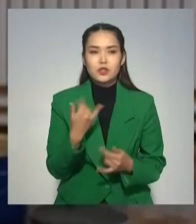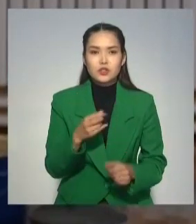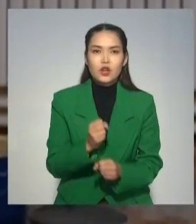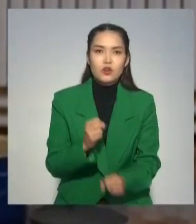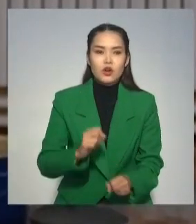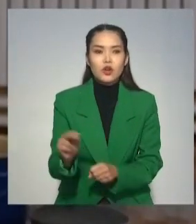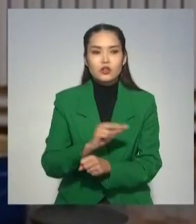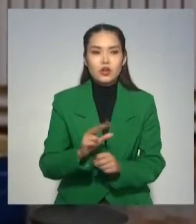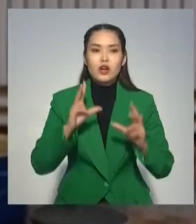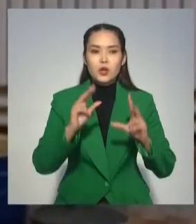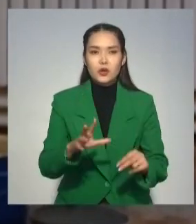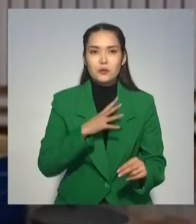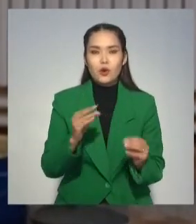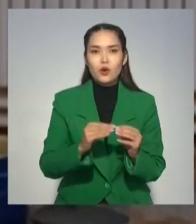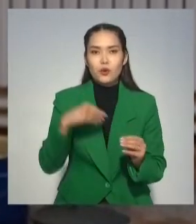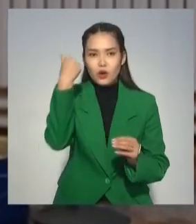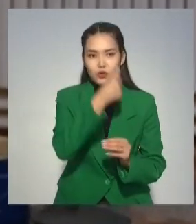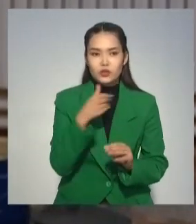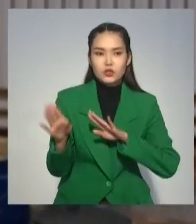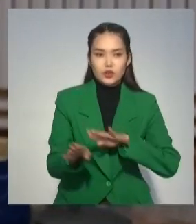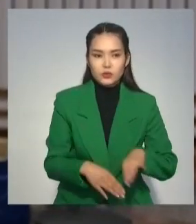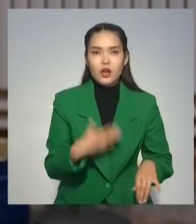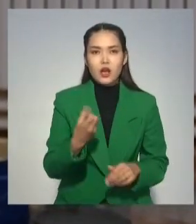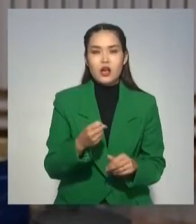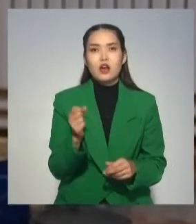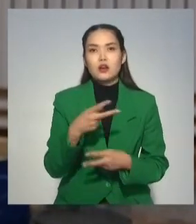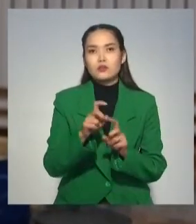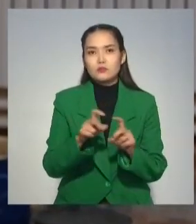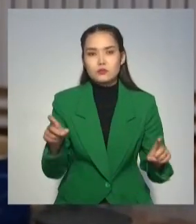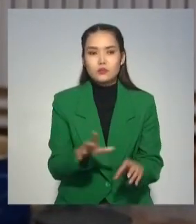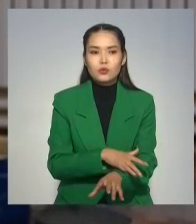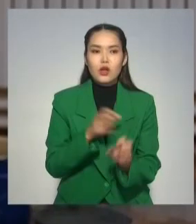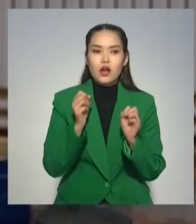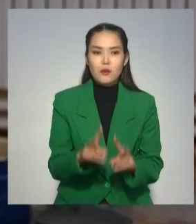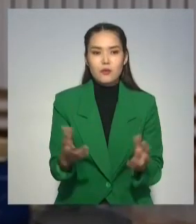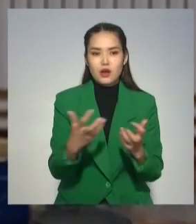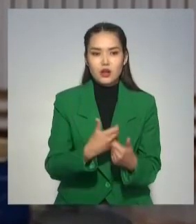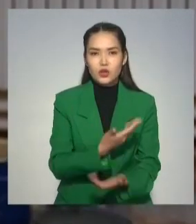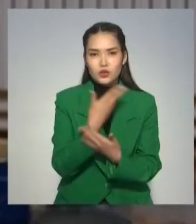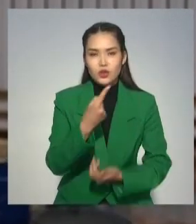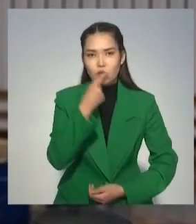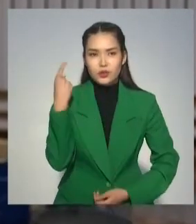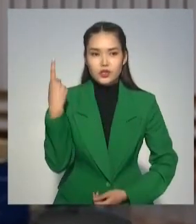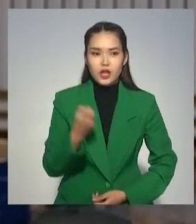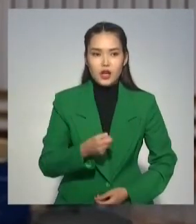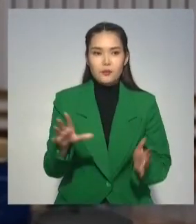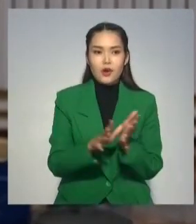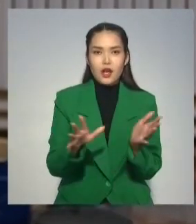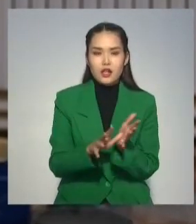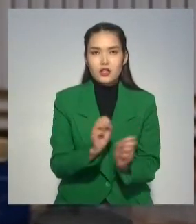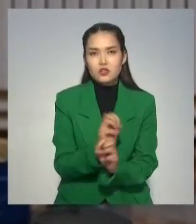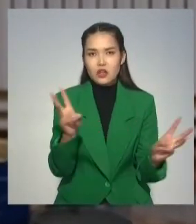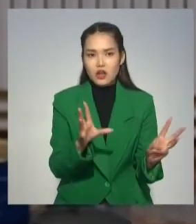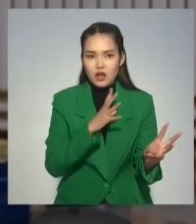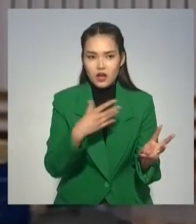жөндеуге уәде бергелі 10 жыл болды. Бірақ мектеп әлі күнге апатты деп танылмай отыр. Өткен аптада электр желісі жанып кетті, қабырғадан